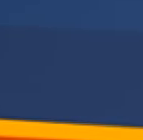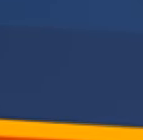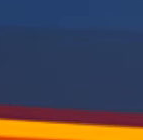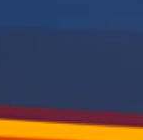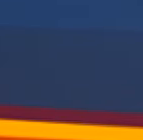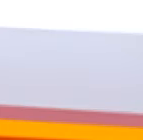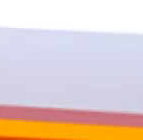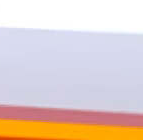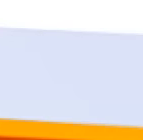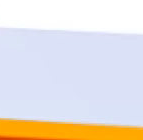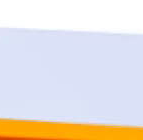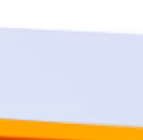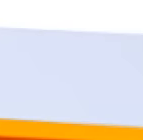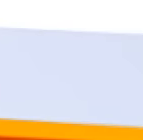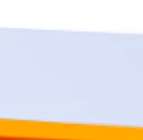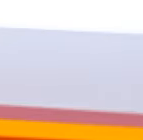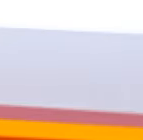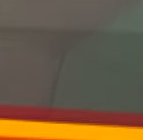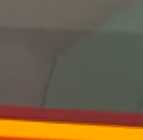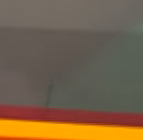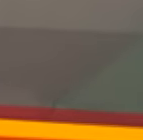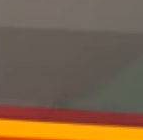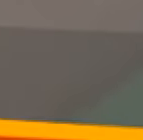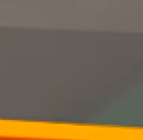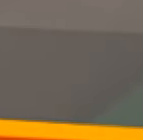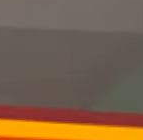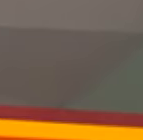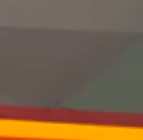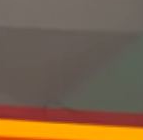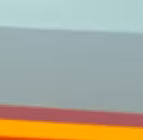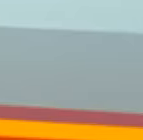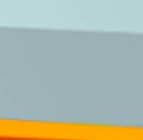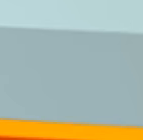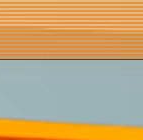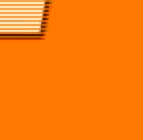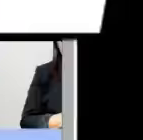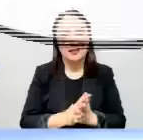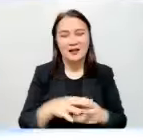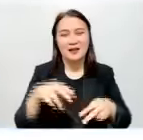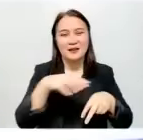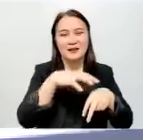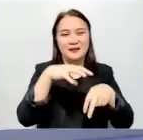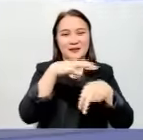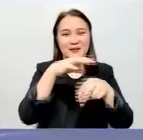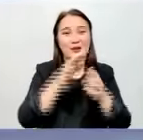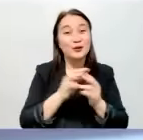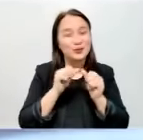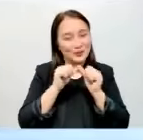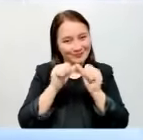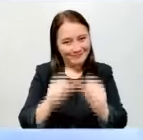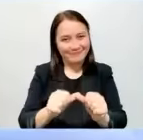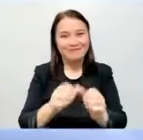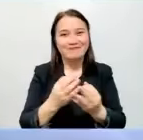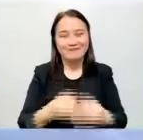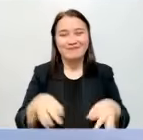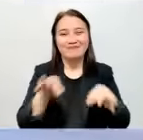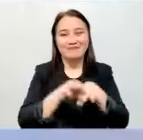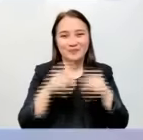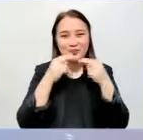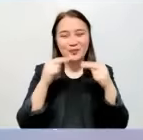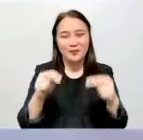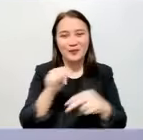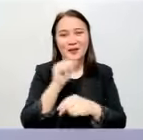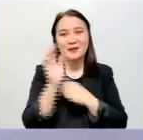ngayong weekend sa 24th Annual International Hot Air Balloon Fiesta. Tuloy-tuloy ang makabulang balitaan sa pagbabalik